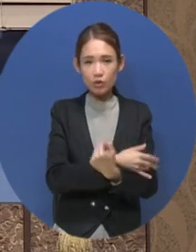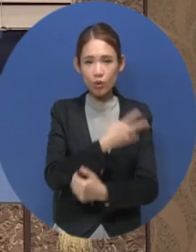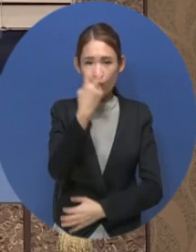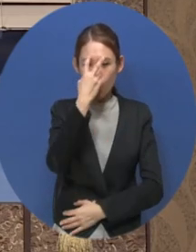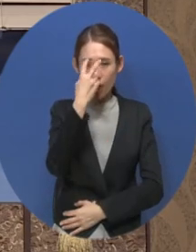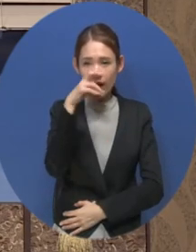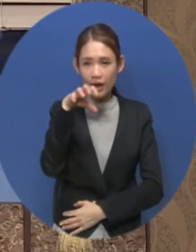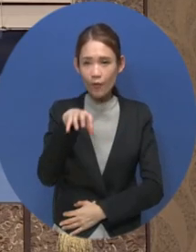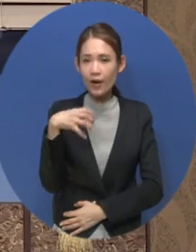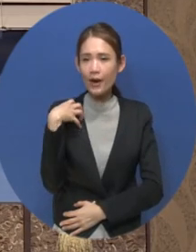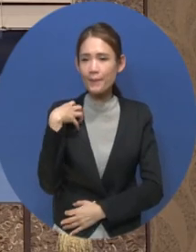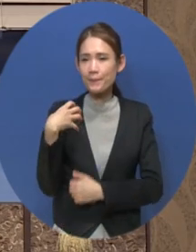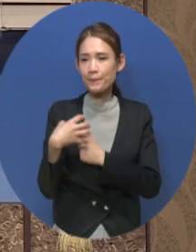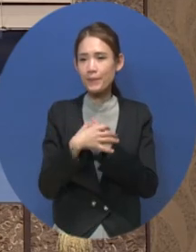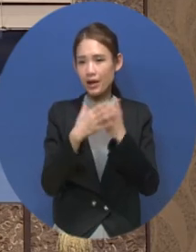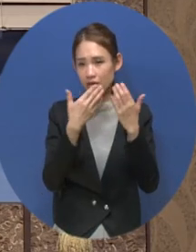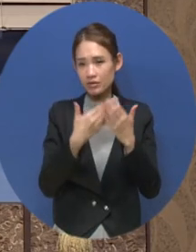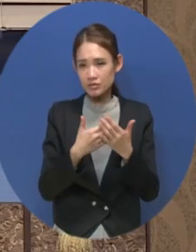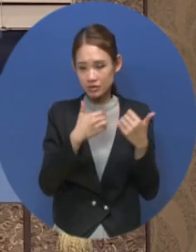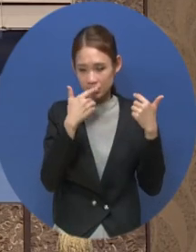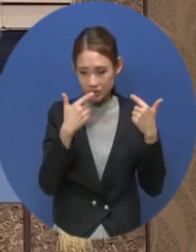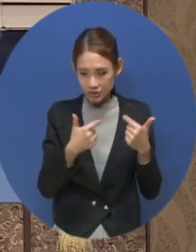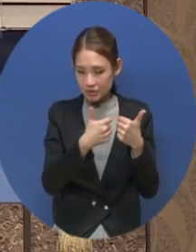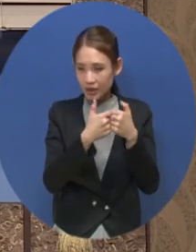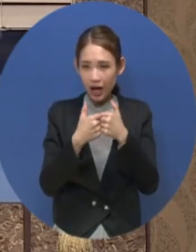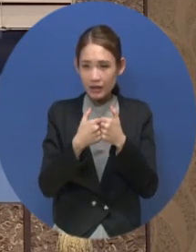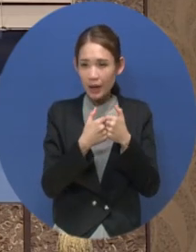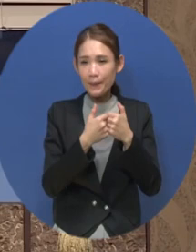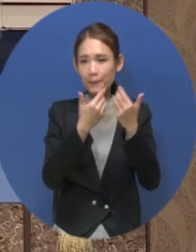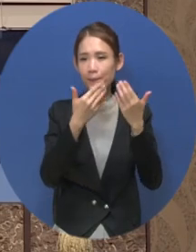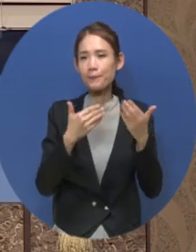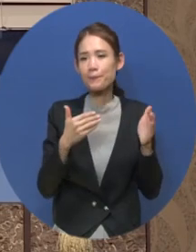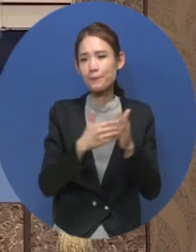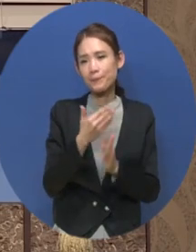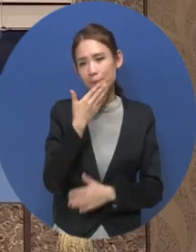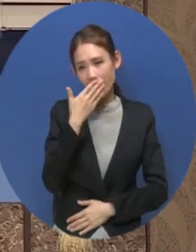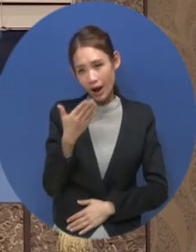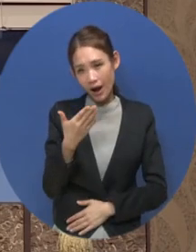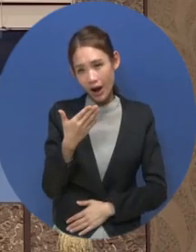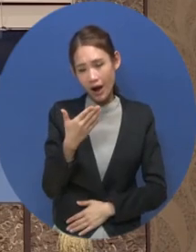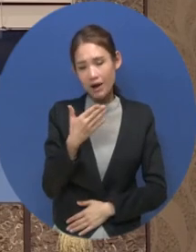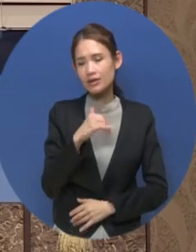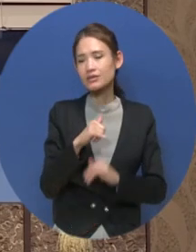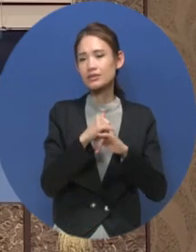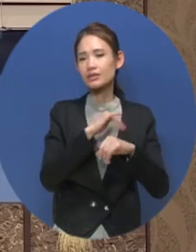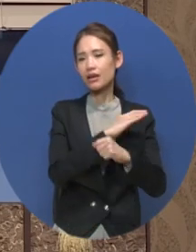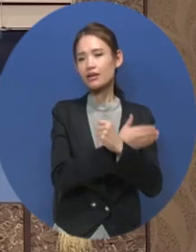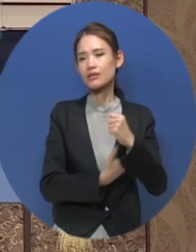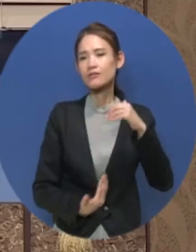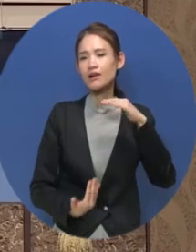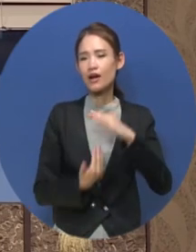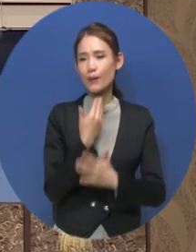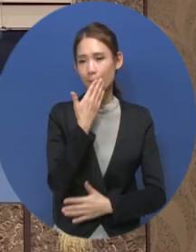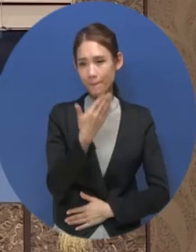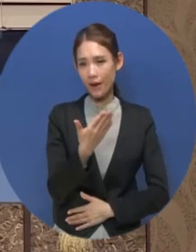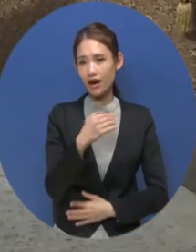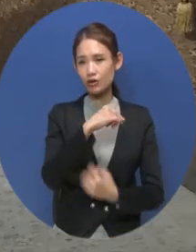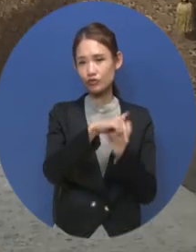네. 언제든지 상담을 할 수 있고 본인의 이런 걸 할 수 있도록 지금 인력을 다 충원해서 그렇게 운영을 하고